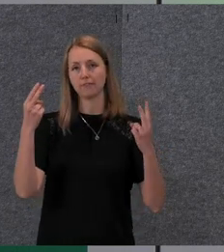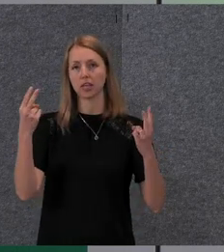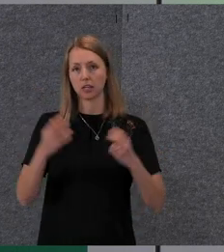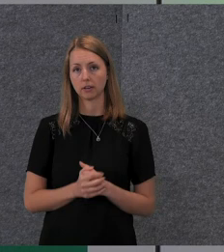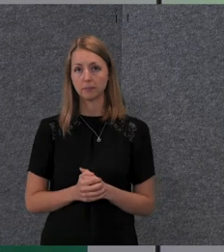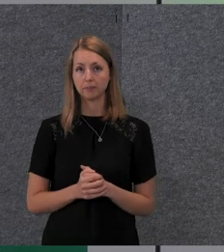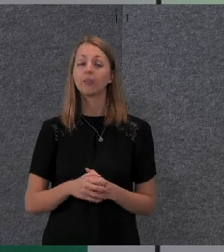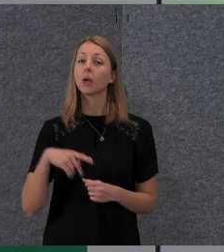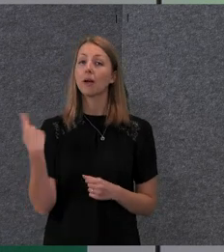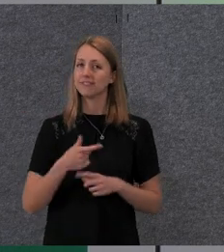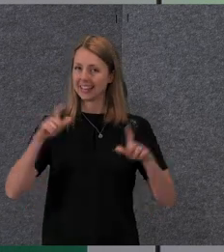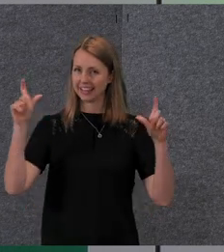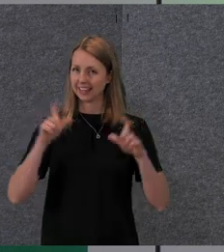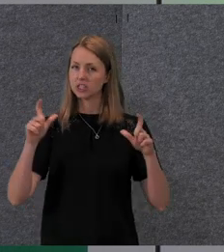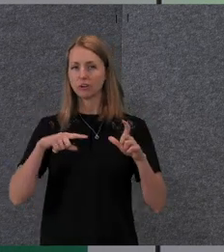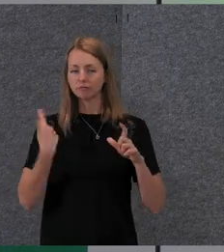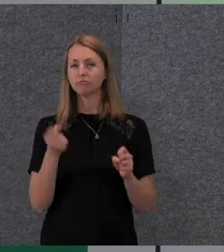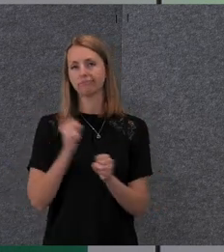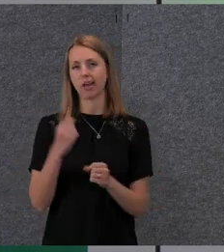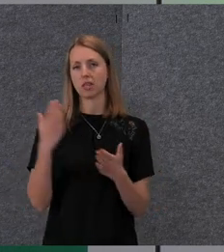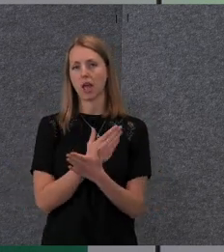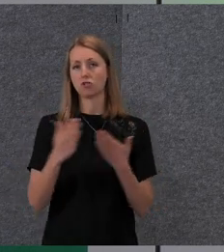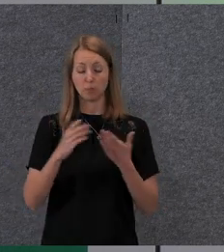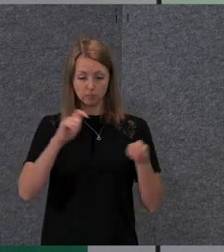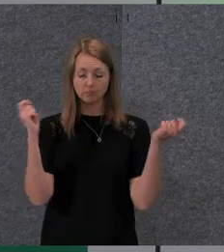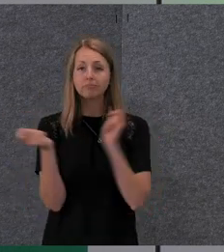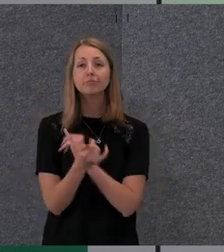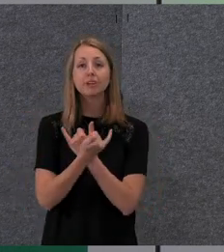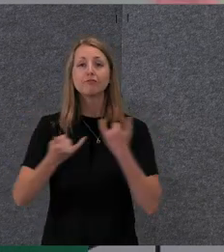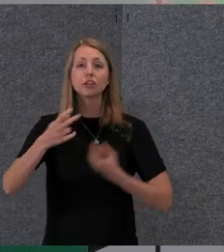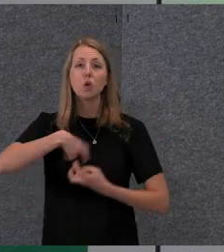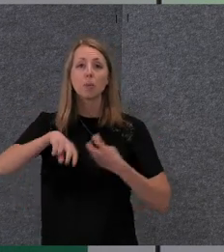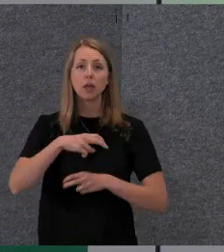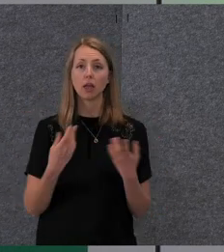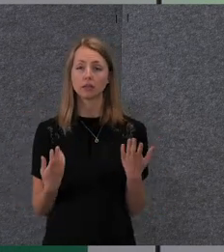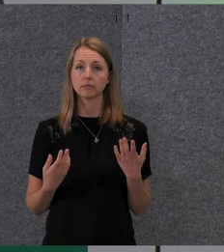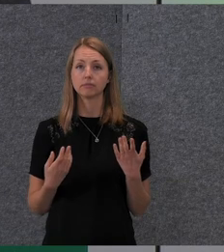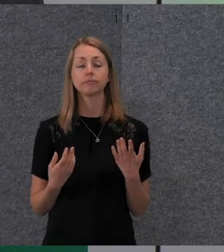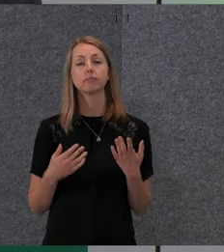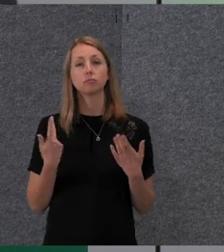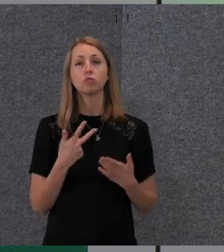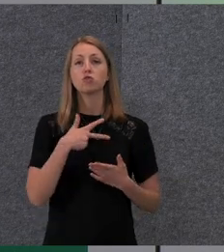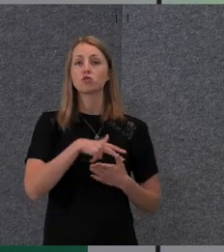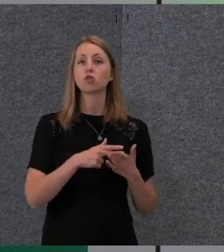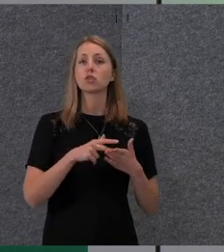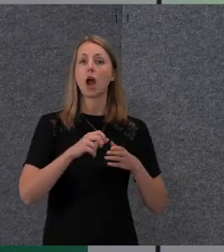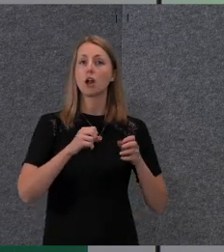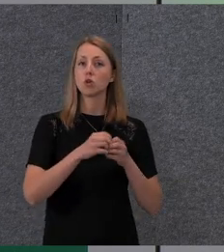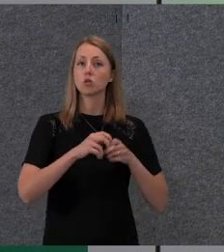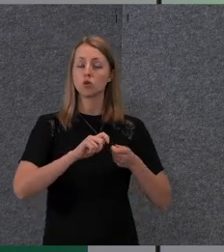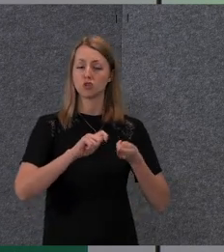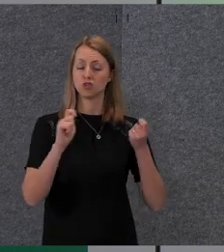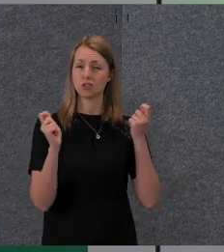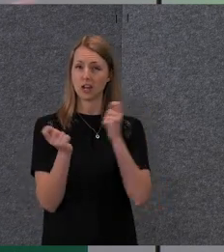als Gesellschaft in der Hand, wie wir mit den Bruchstellen umgehen. Die große sozialökologische